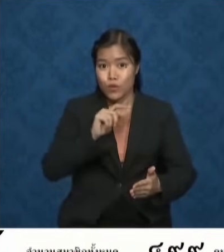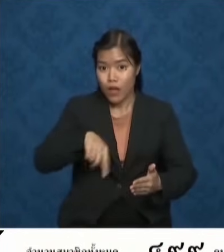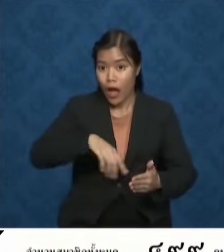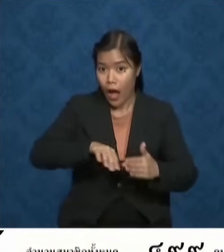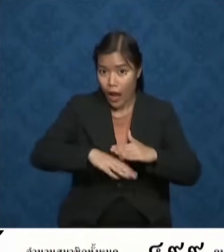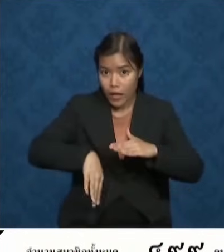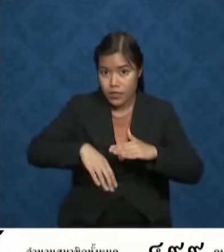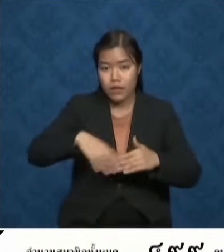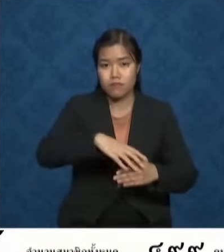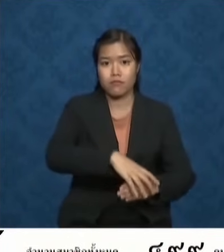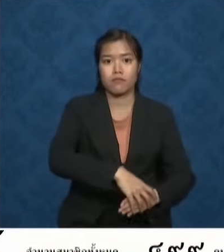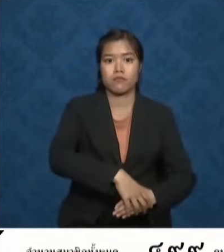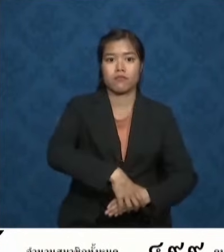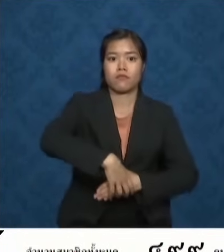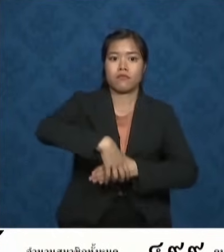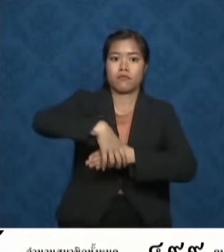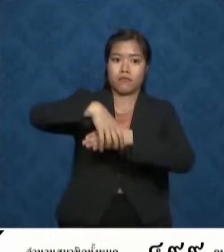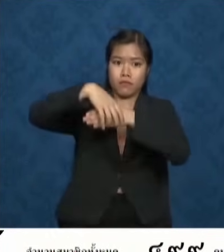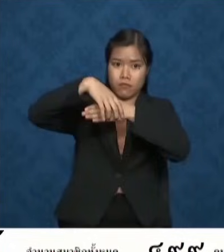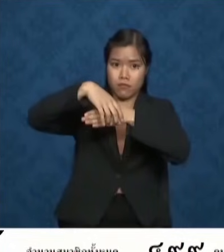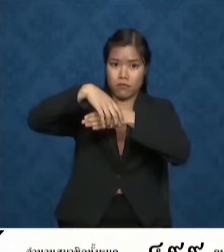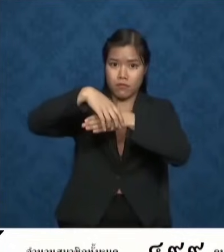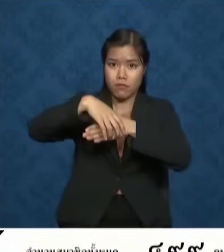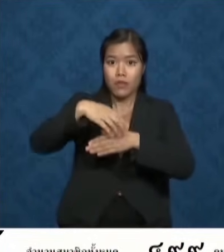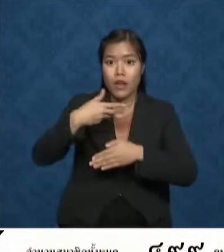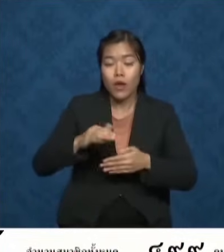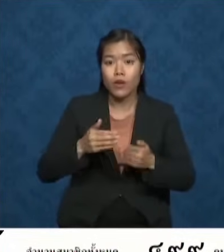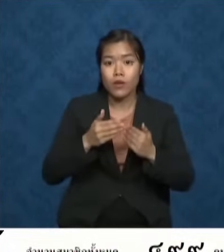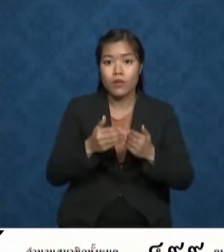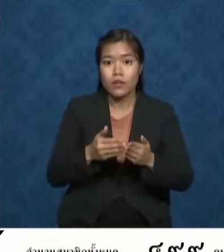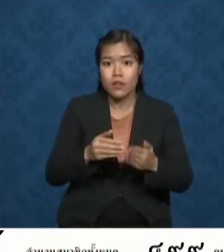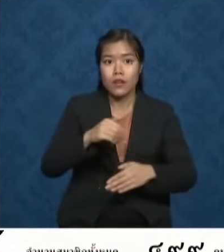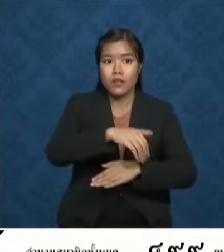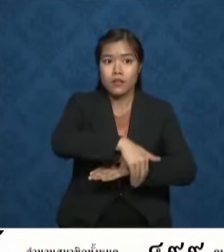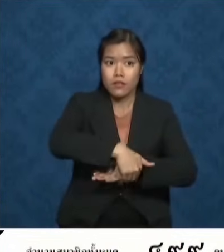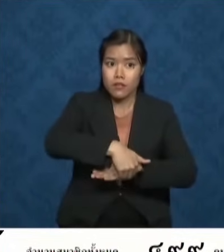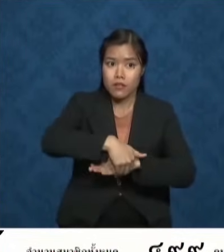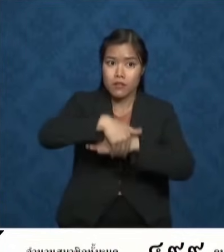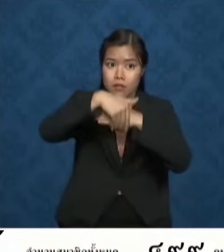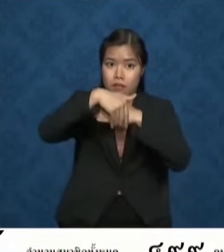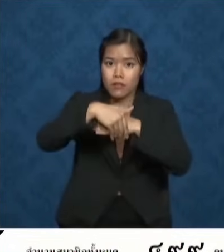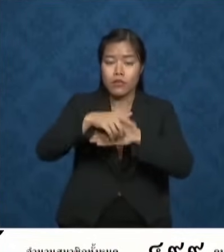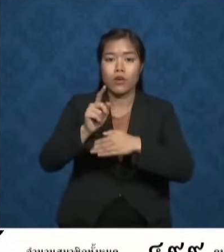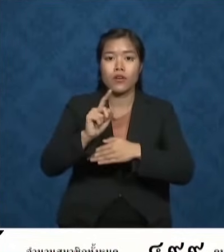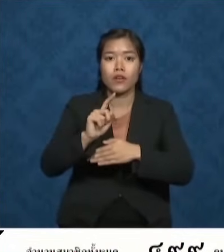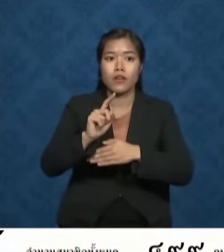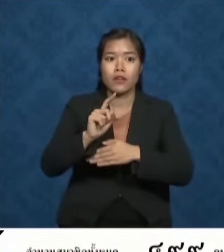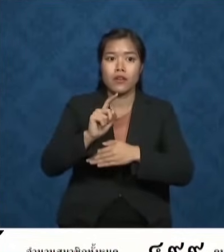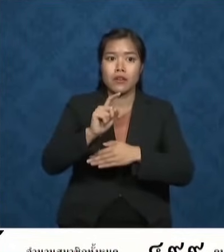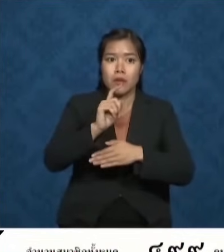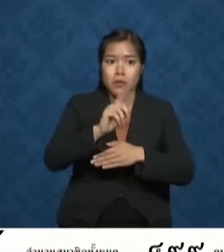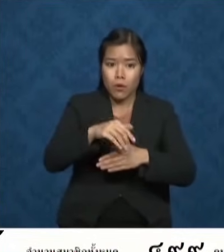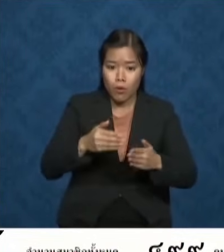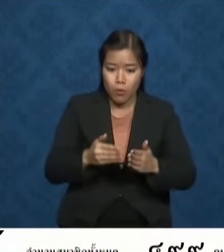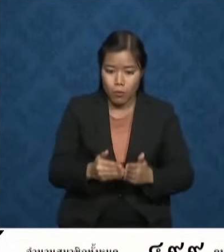าการจะดึงเรือขึ้นมาเนี่ยใน TOR เราก็บอกต้องกู้ขึ้นมาในสภา